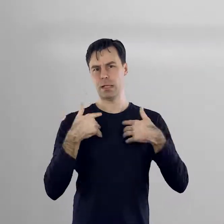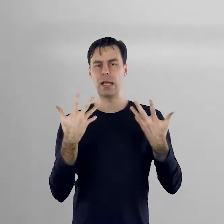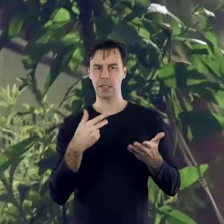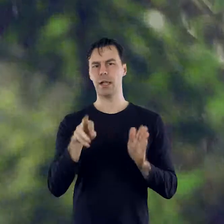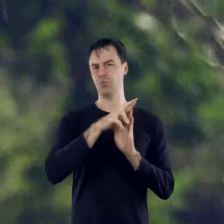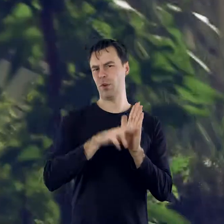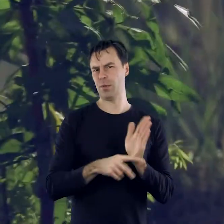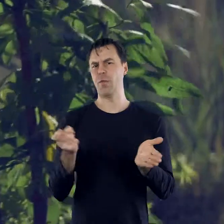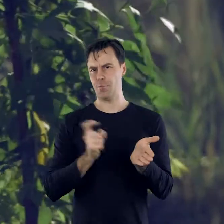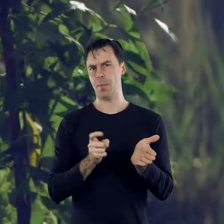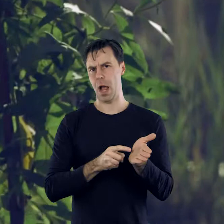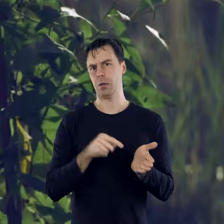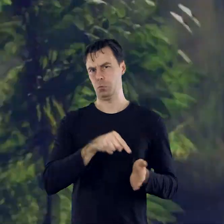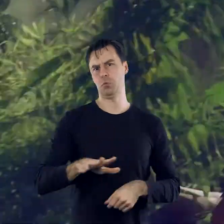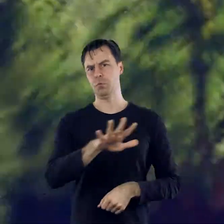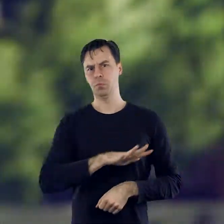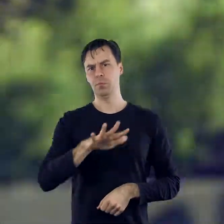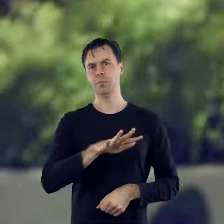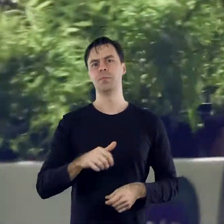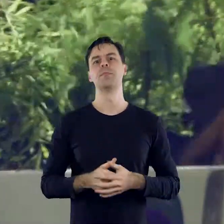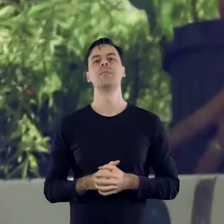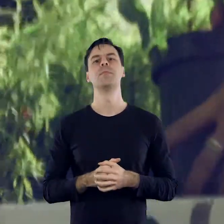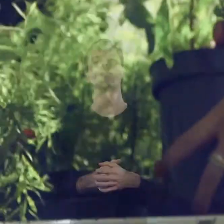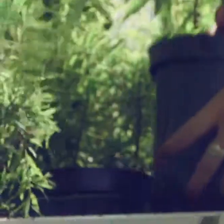żeby ona na tym osiedlu też obowiązywała.